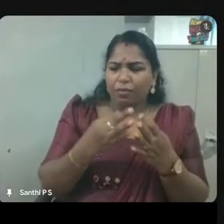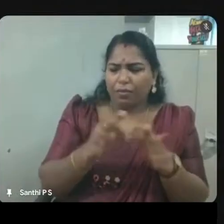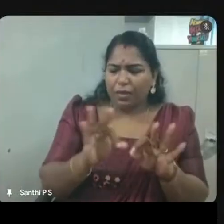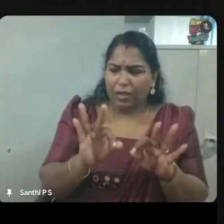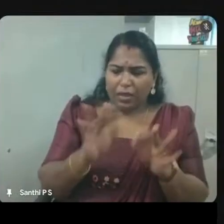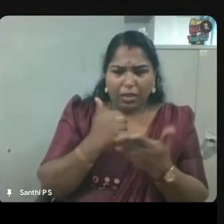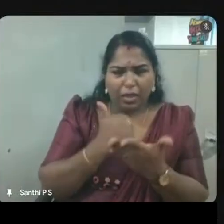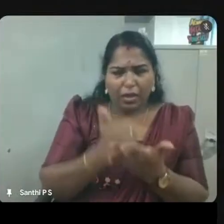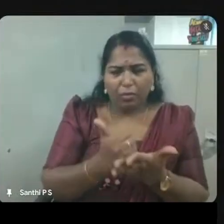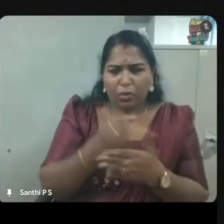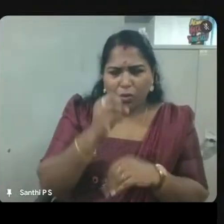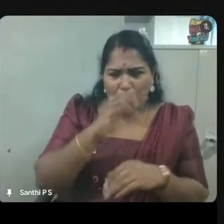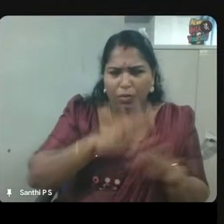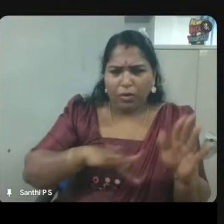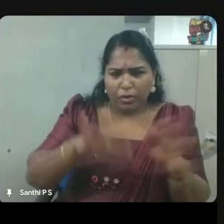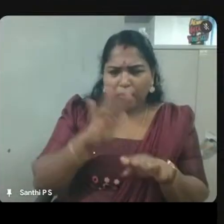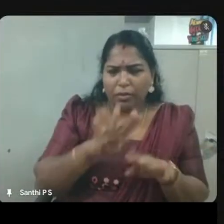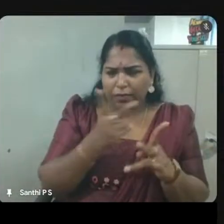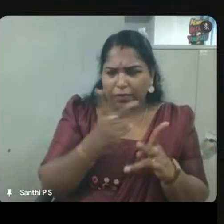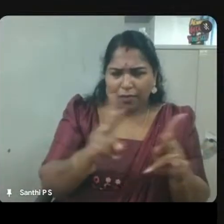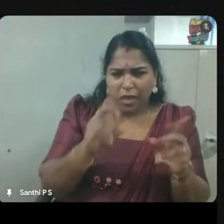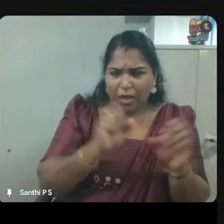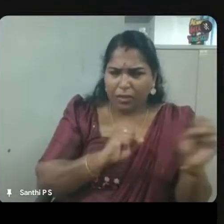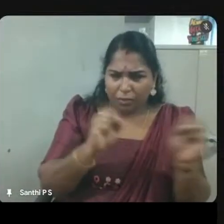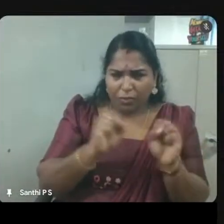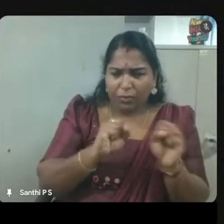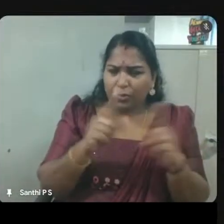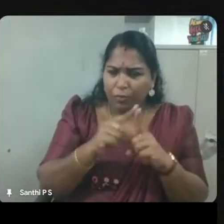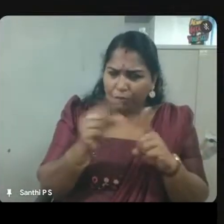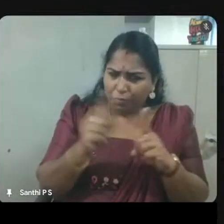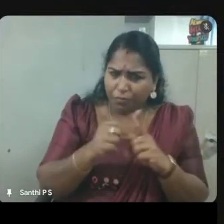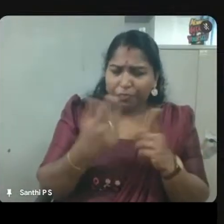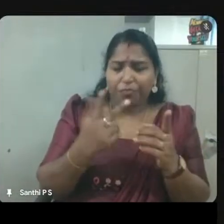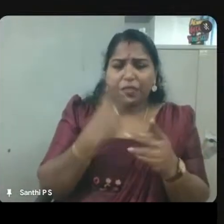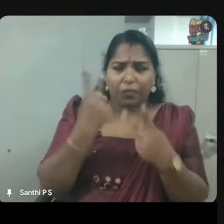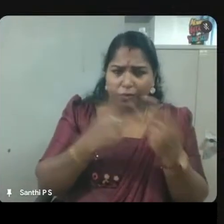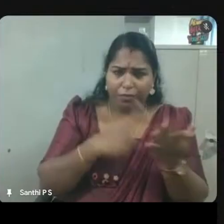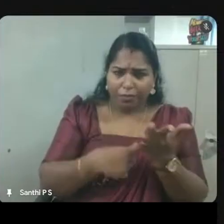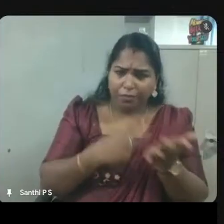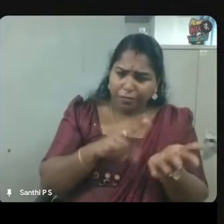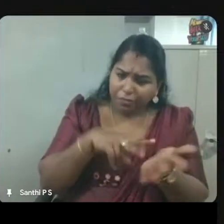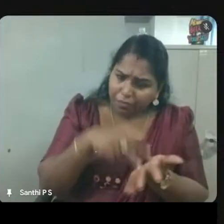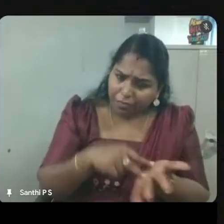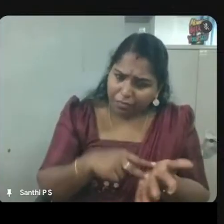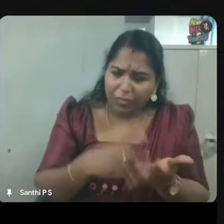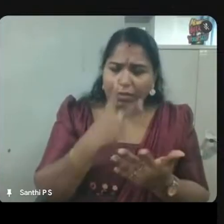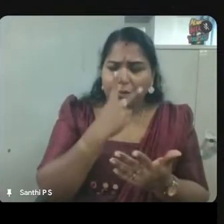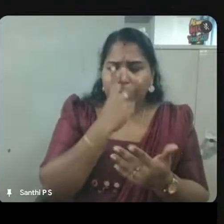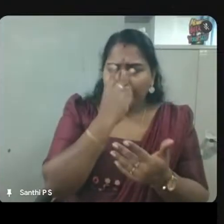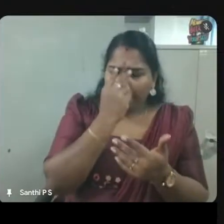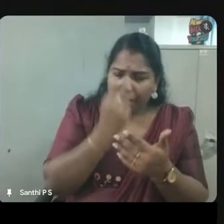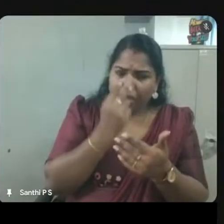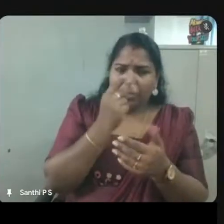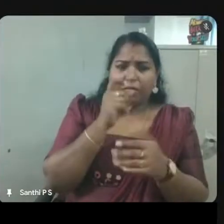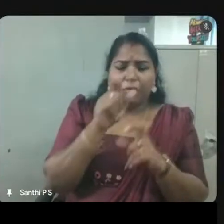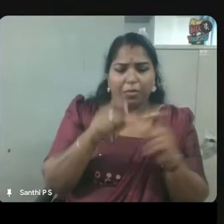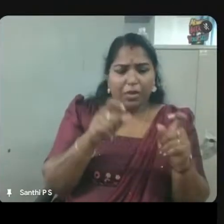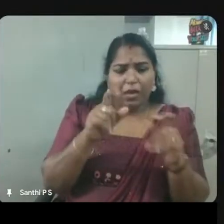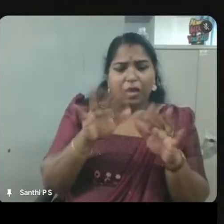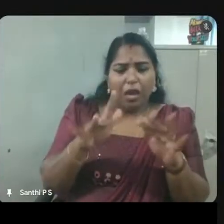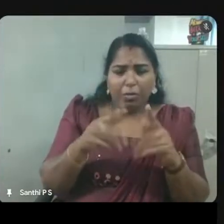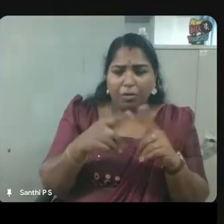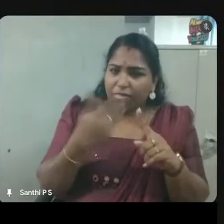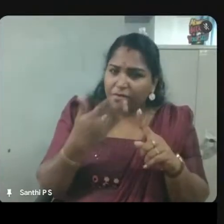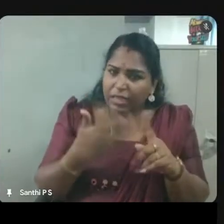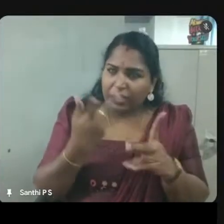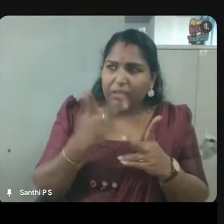നല്ല ആക്ടിവിറ്റീസ് ആണ് ചെയ്യുന്നത്. വിഷ്വൽ റീഹാബിലിറ്റേഷൻ ആയിട്ടും ഇങ്ങനെ കാഴ്ചക്കുറവുള്ള കുട്ടികൾക്ക് കമ്പ്യൂട്ടർ ട്രെയിൻ ചെയ്യാനും, ഇതിന് കമ്പ്യൂട്ടറിൽ